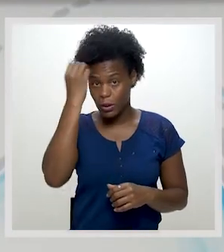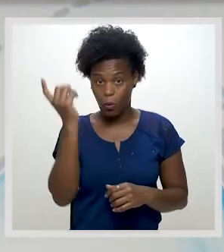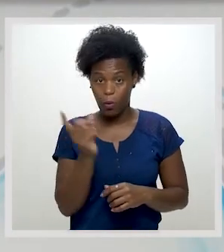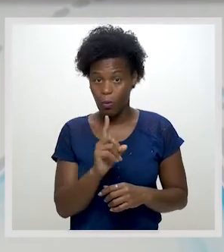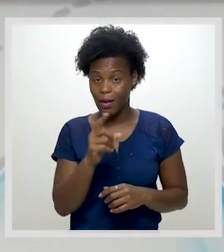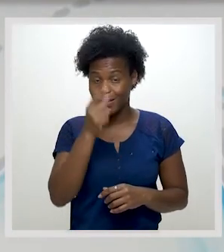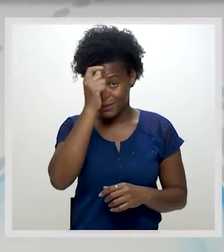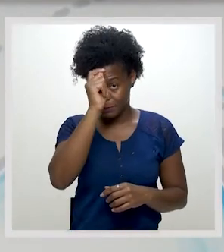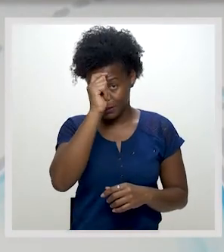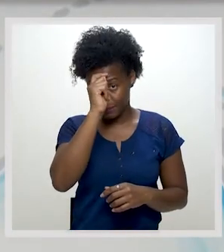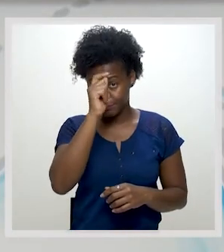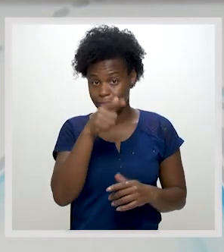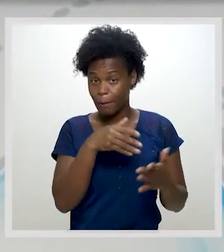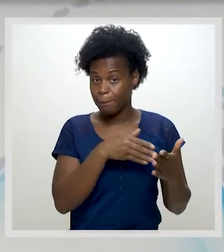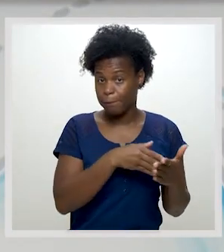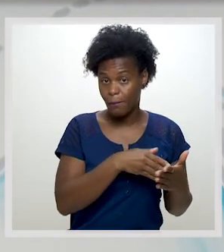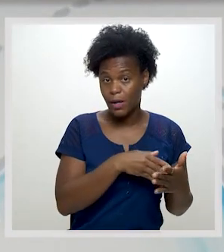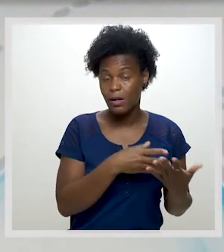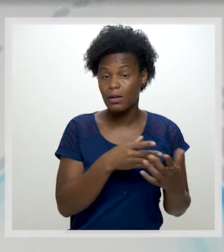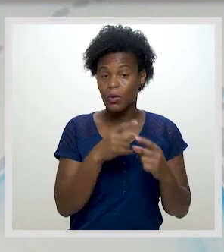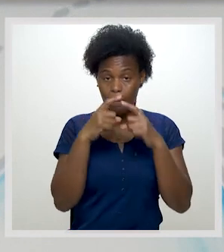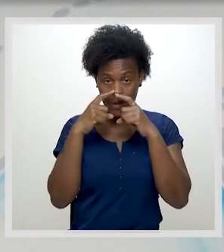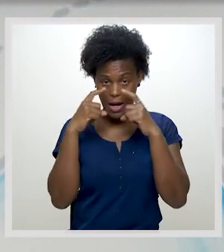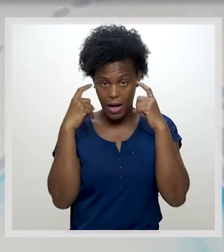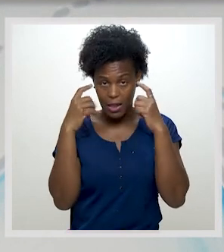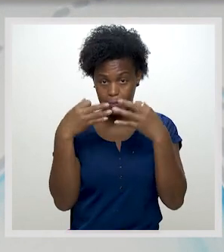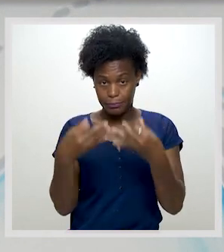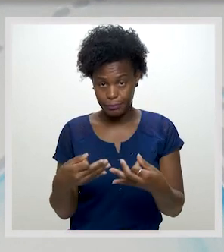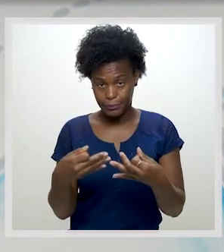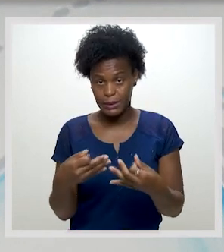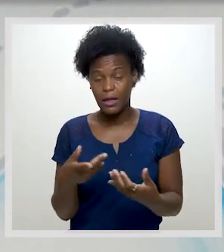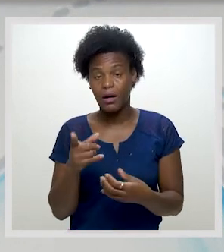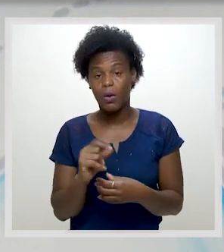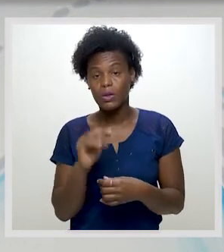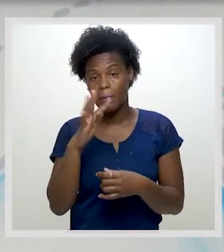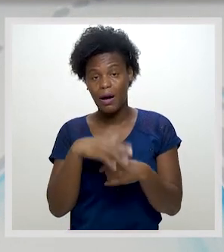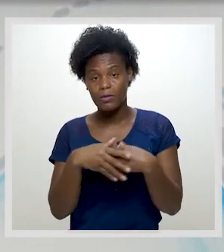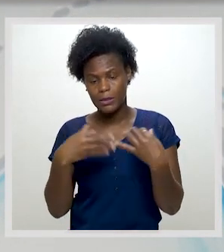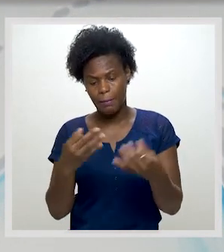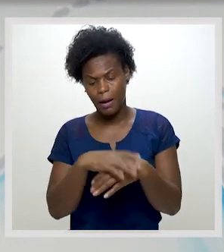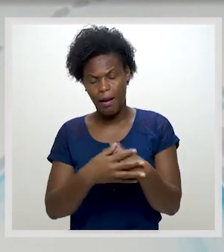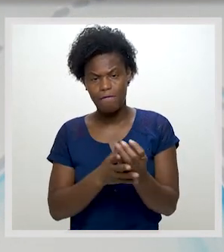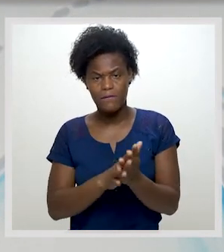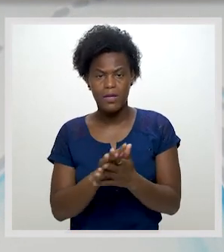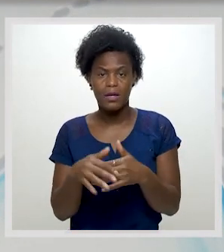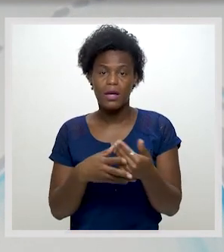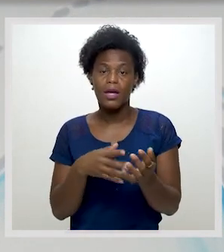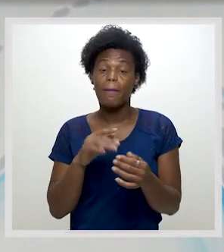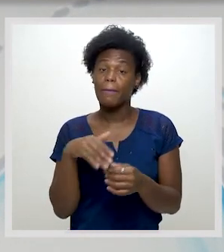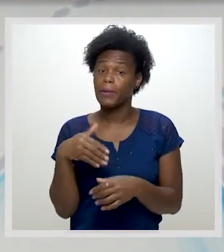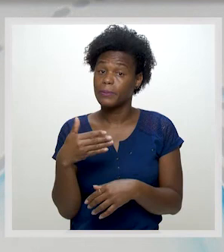surtout pas de respecter les gestes barrières, porte correctement ton masque, lave-toi régulièrement les mains